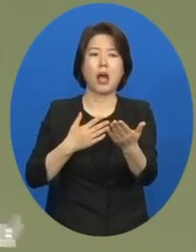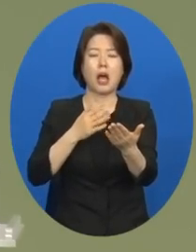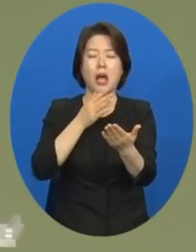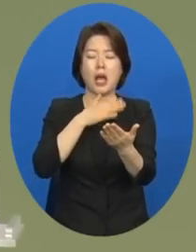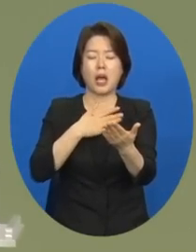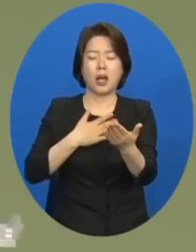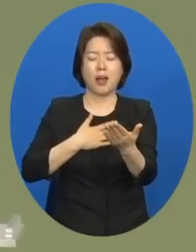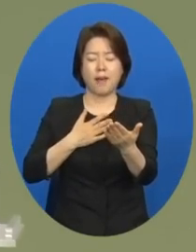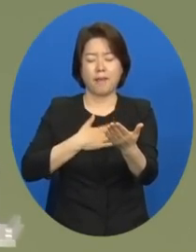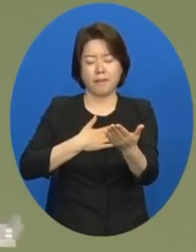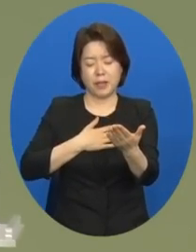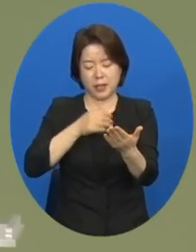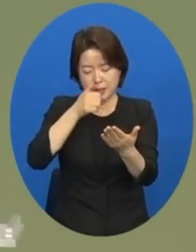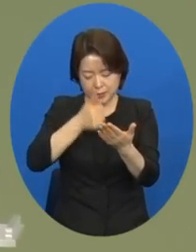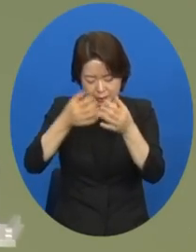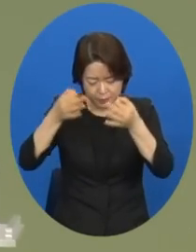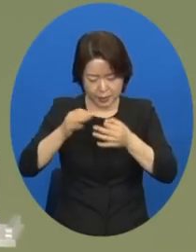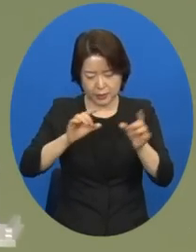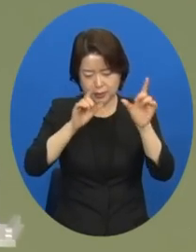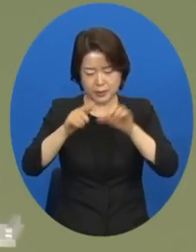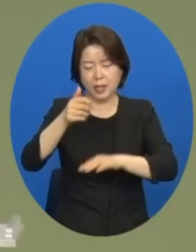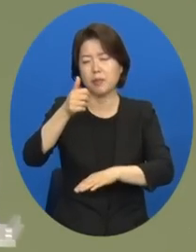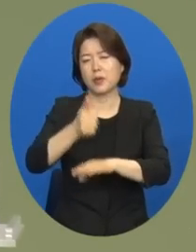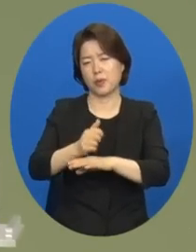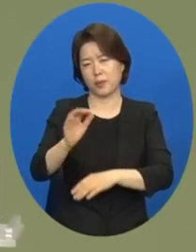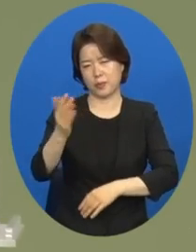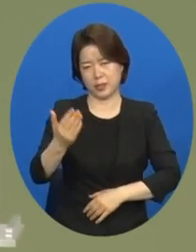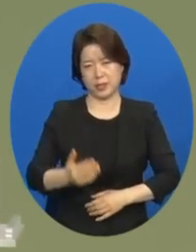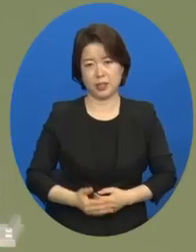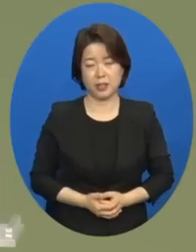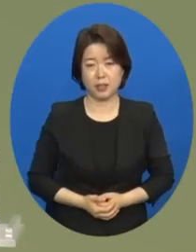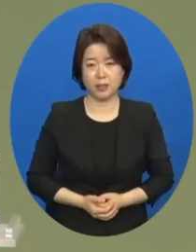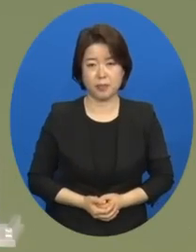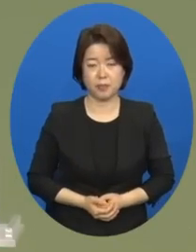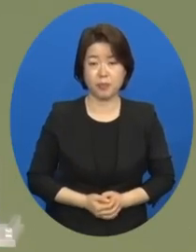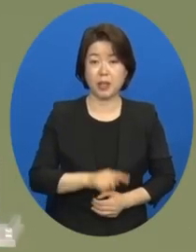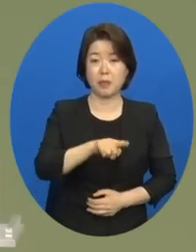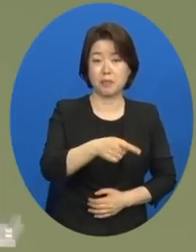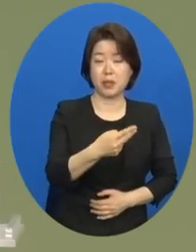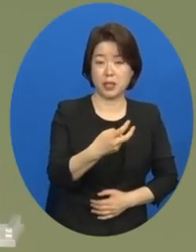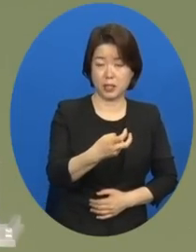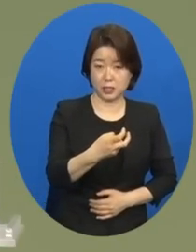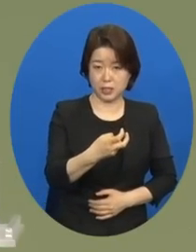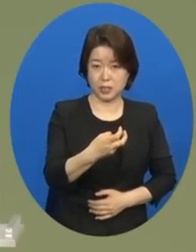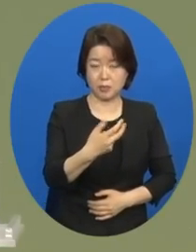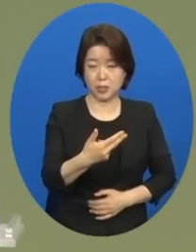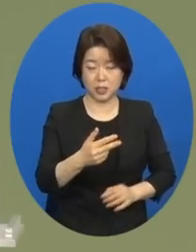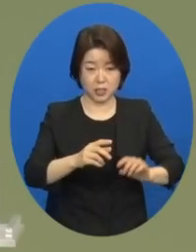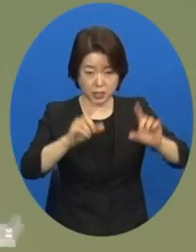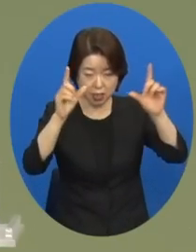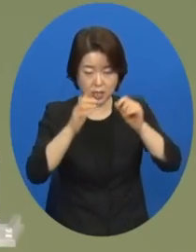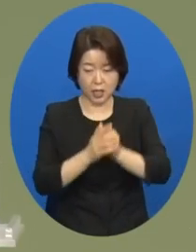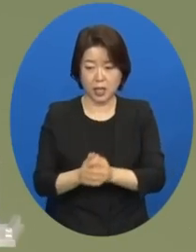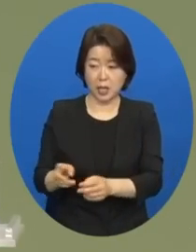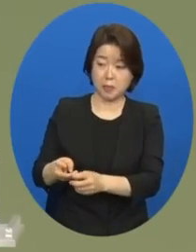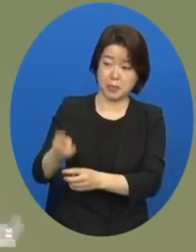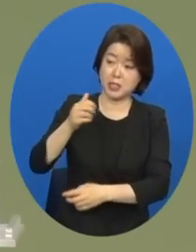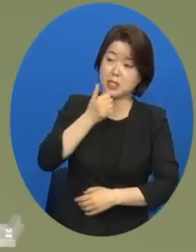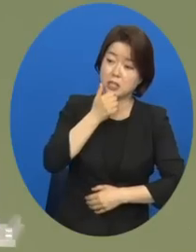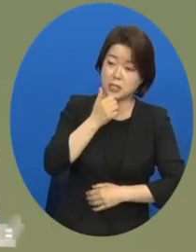생각이 됐어요 127세 비실비실한 이삭이 장가가는 것도 못 보고 우리가